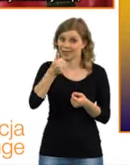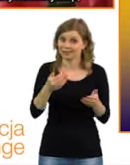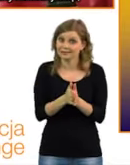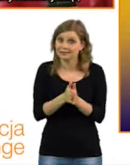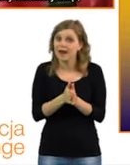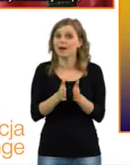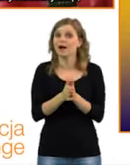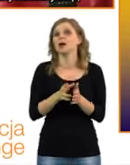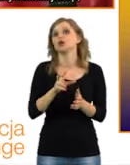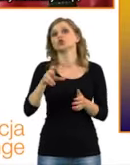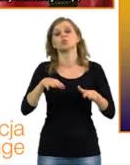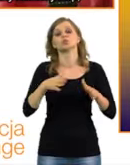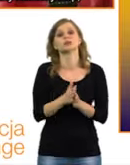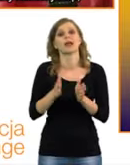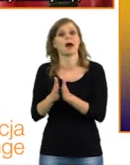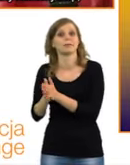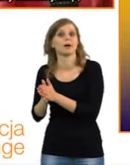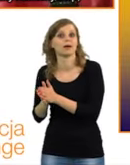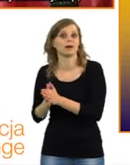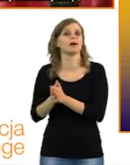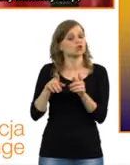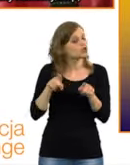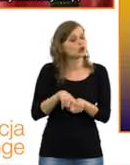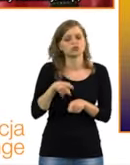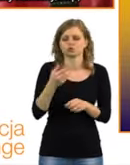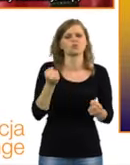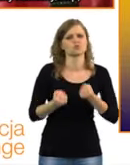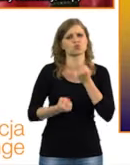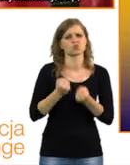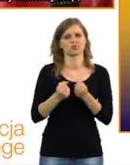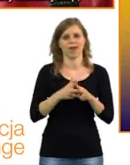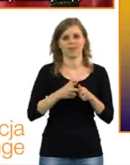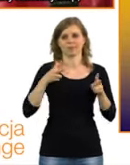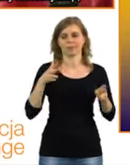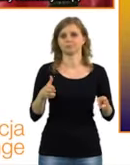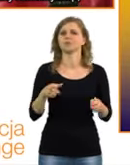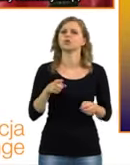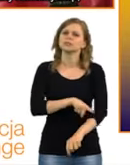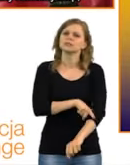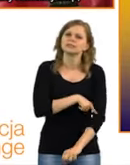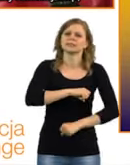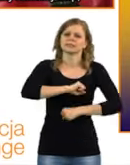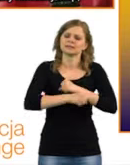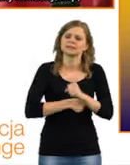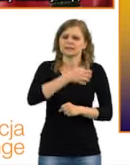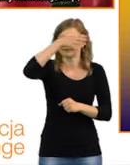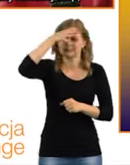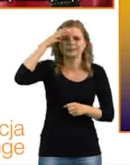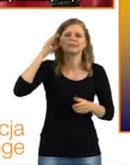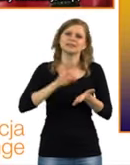sylabę, czy wiele sylab? I to już jest też bardzo trudny etap, bardzo żmudnej